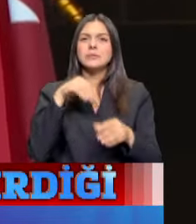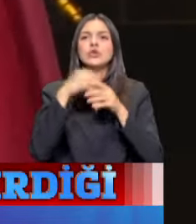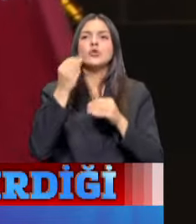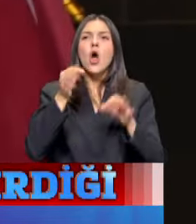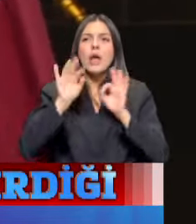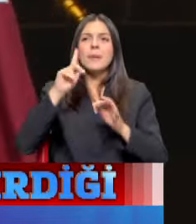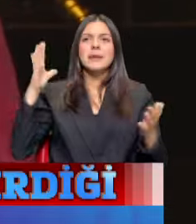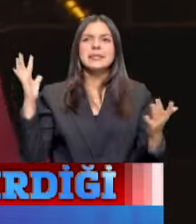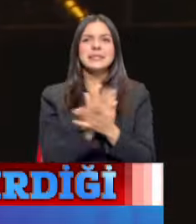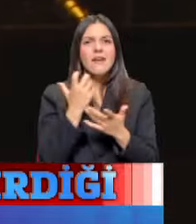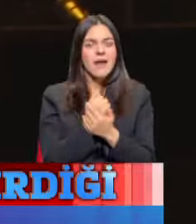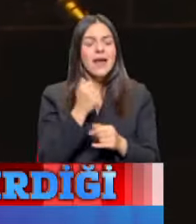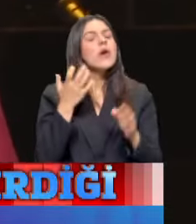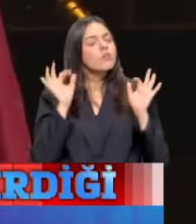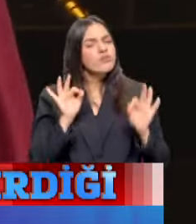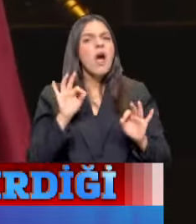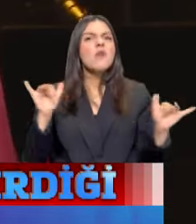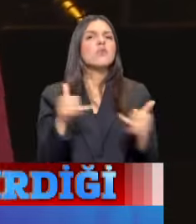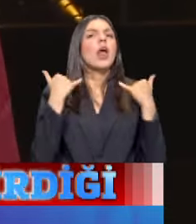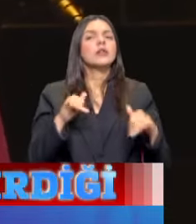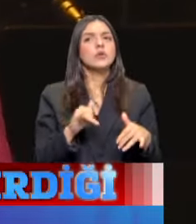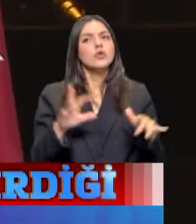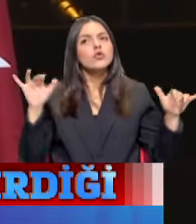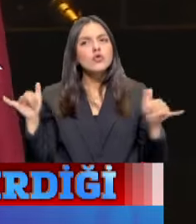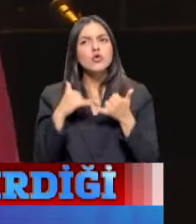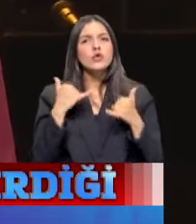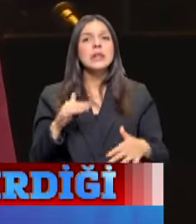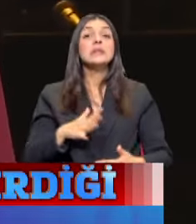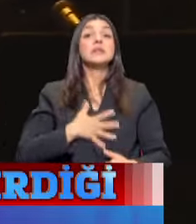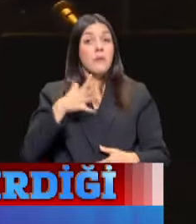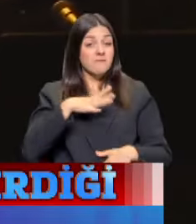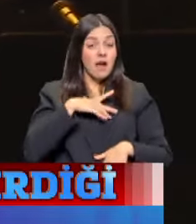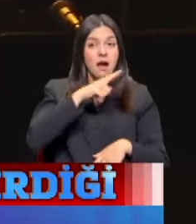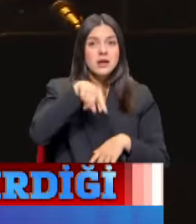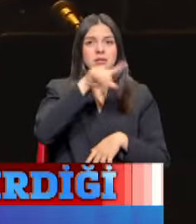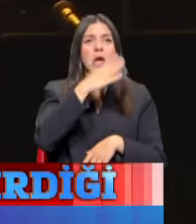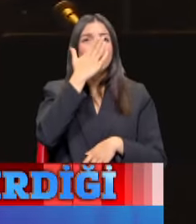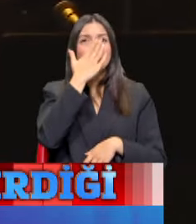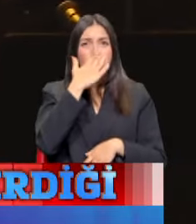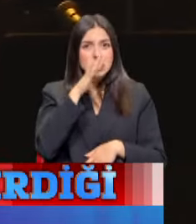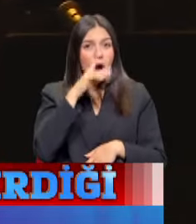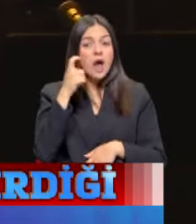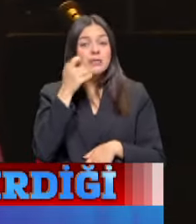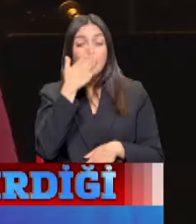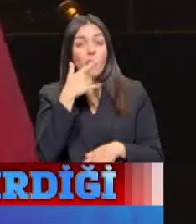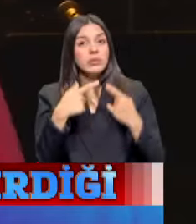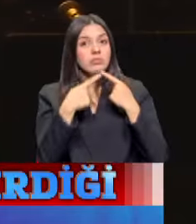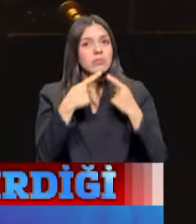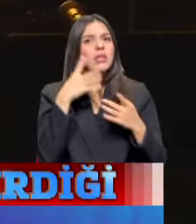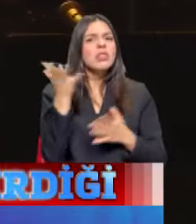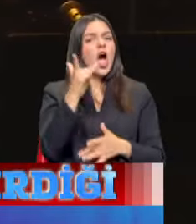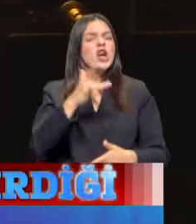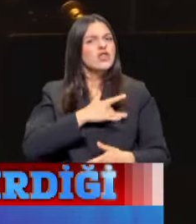zafer. Elbette kutlayacağız. Kutlamak istemeyenlere, yok sayanlara inat daha